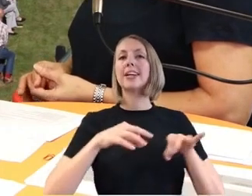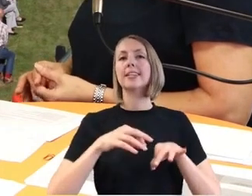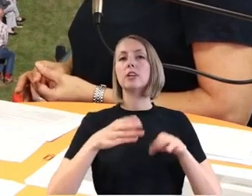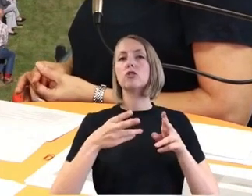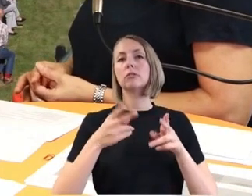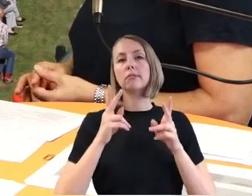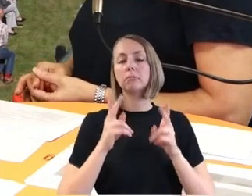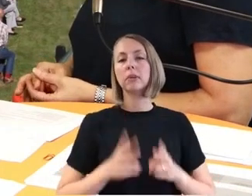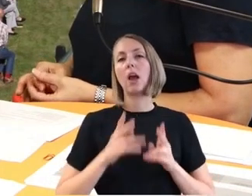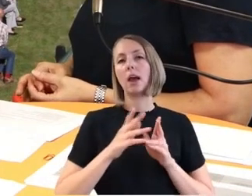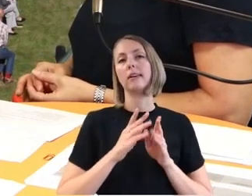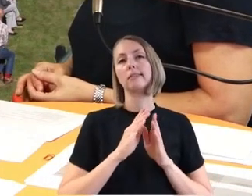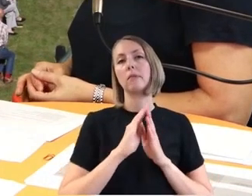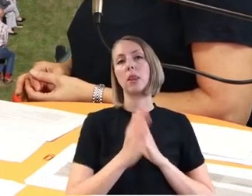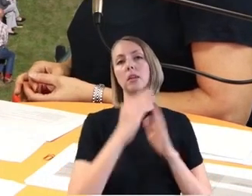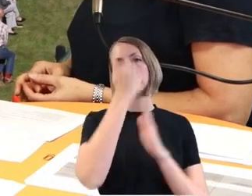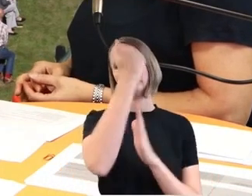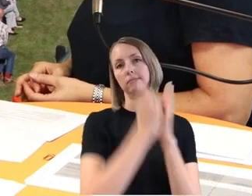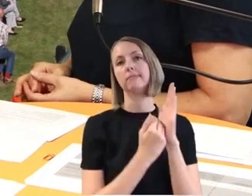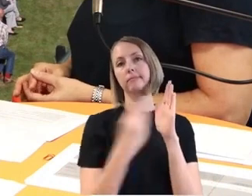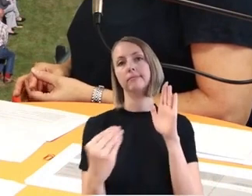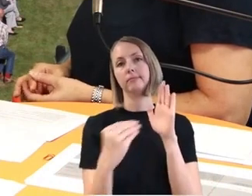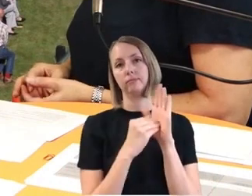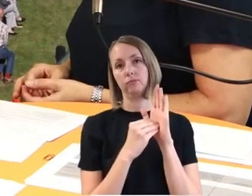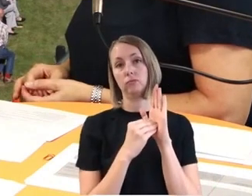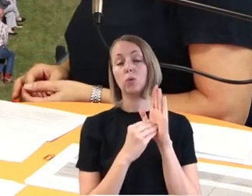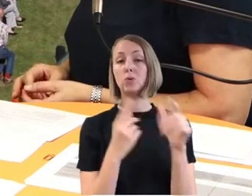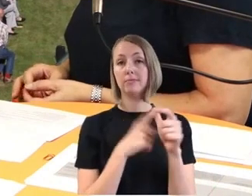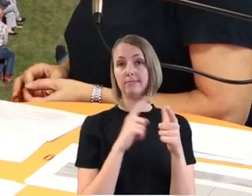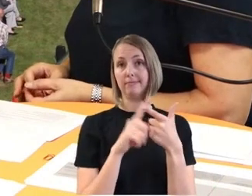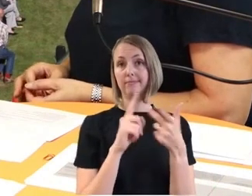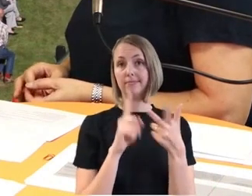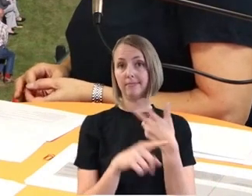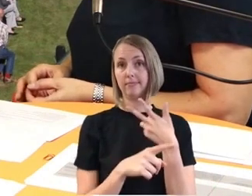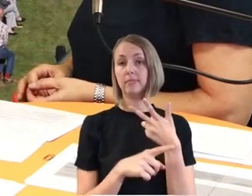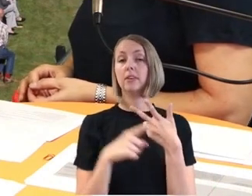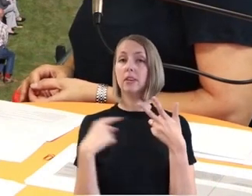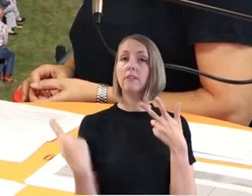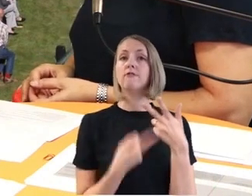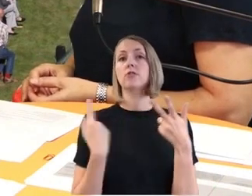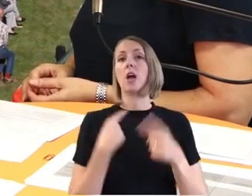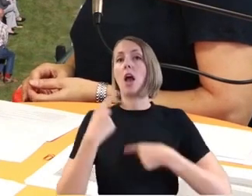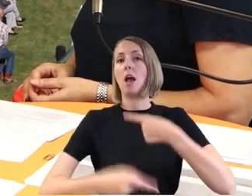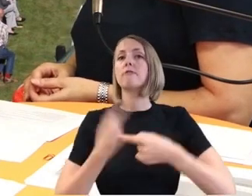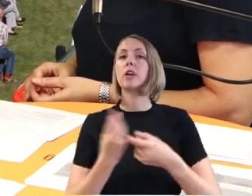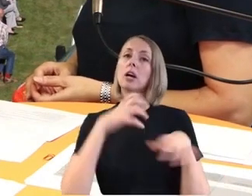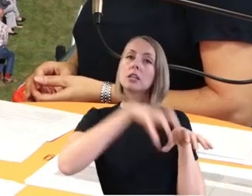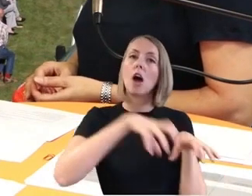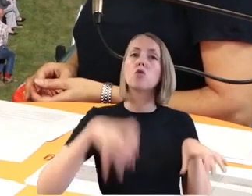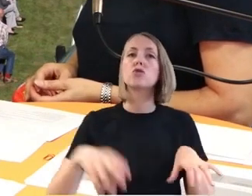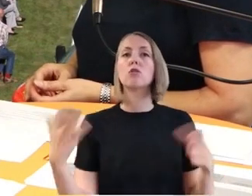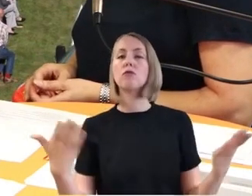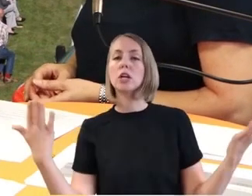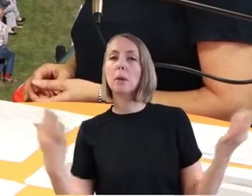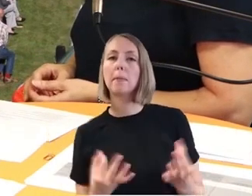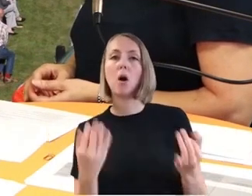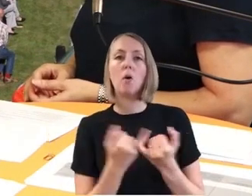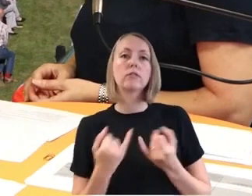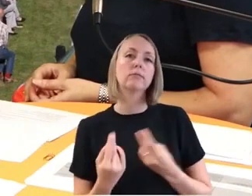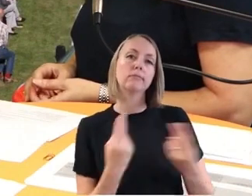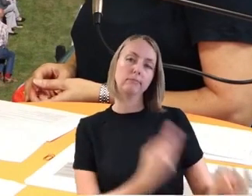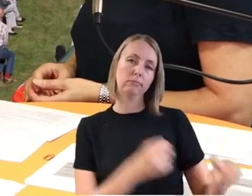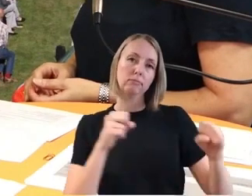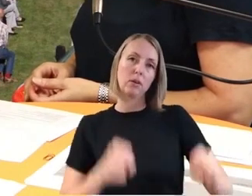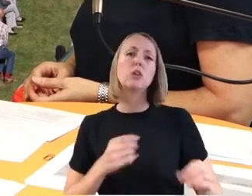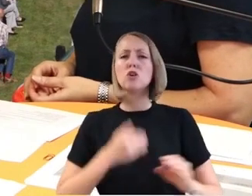und für all diese punkte entwickeln wir auch ausstattung die auf die ich dann auch